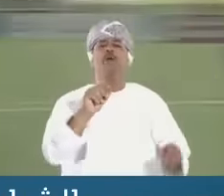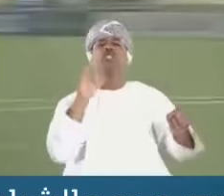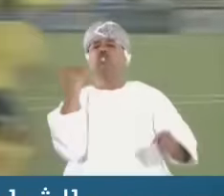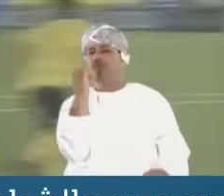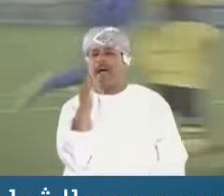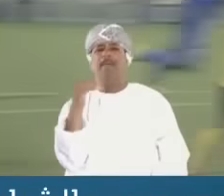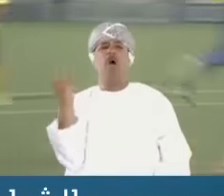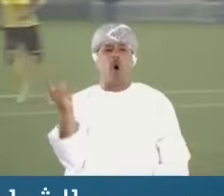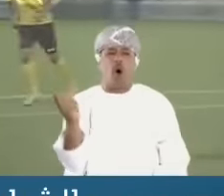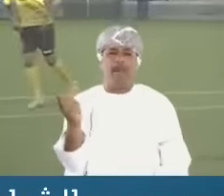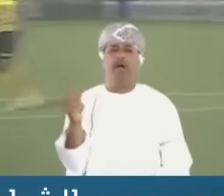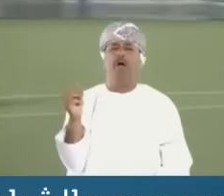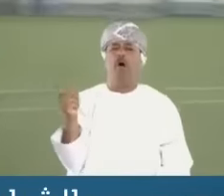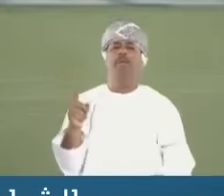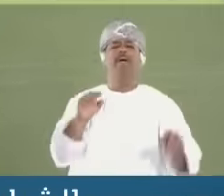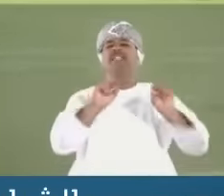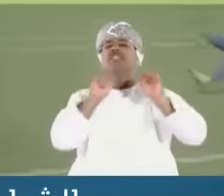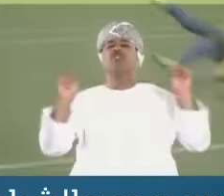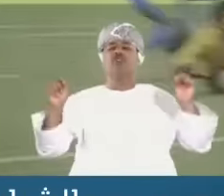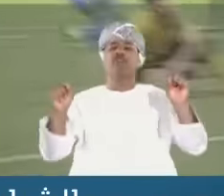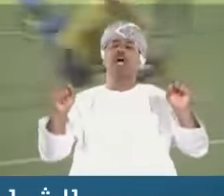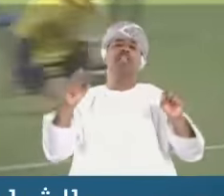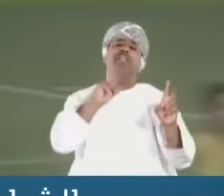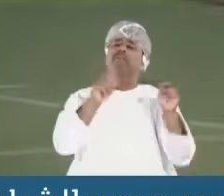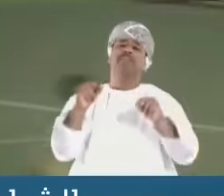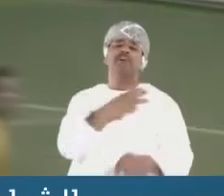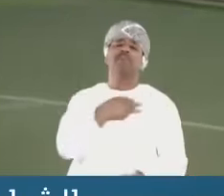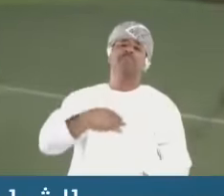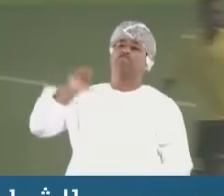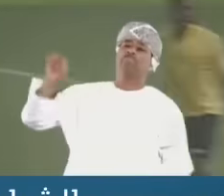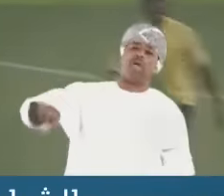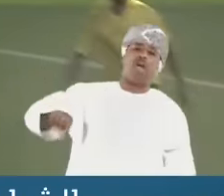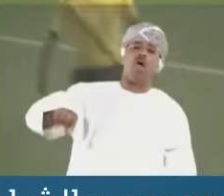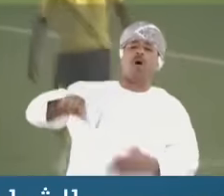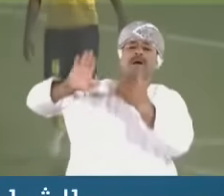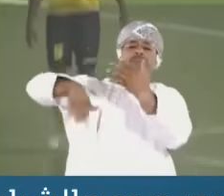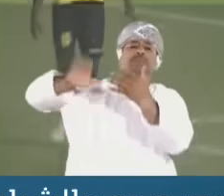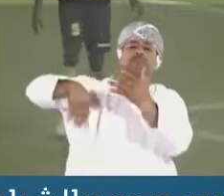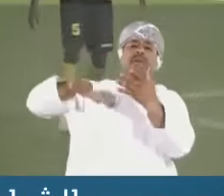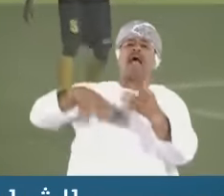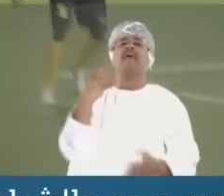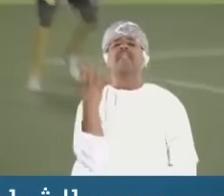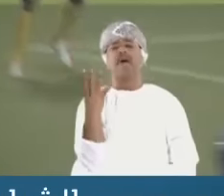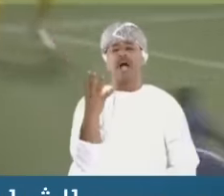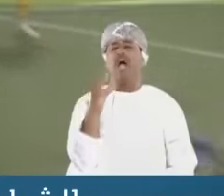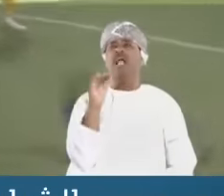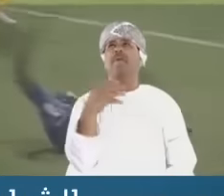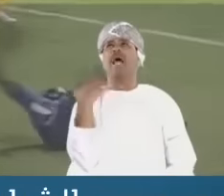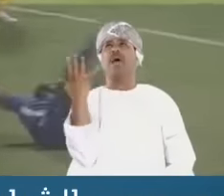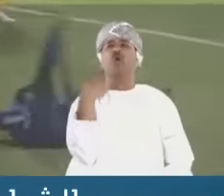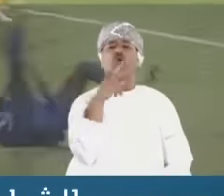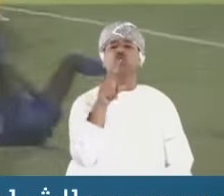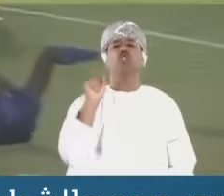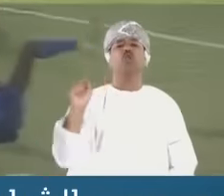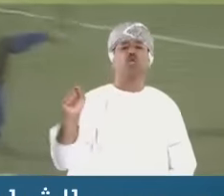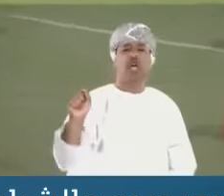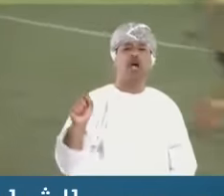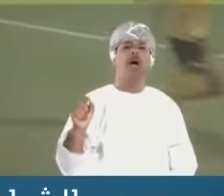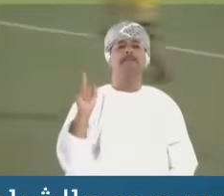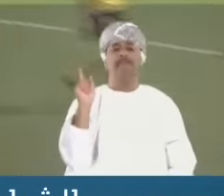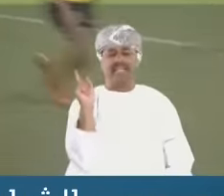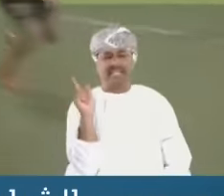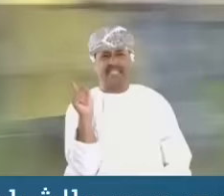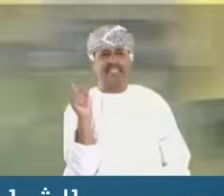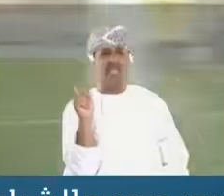لهدف. التعادل كان بمثابة الخسارة لفنجة الذي تراجع للمركز الرابع برصيد 25 نقطة في